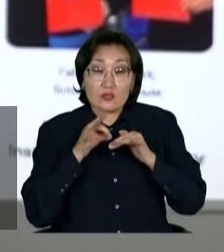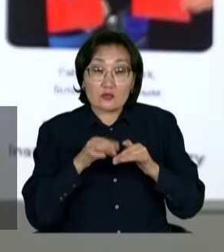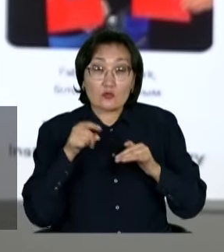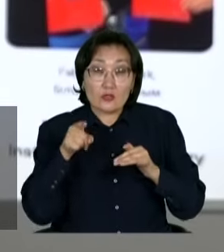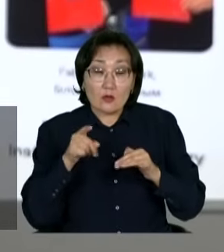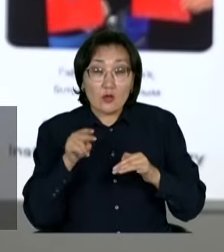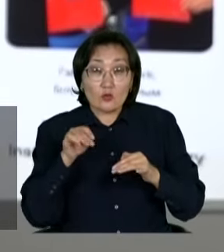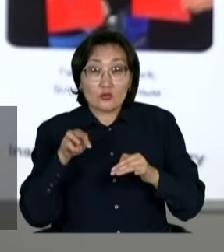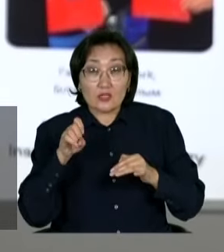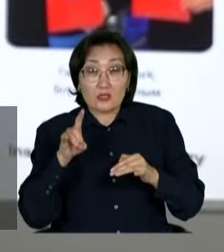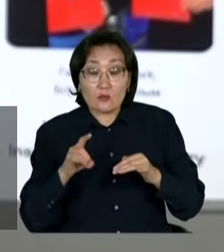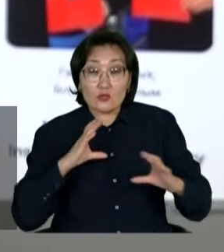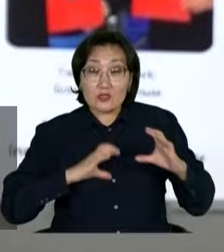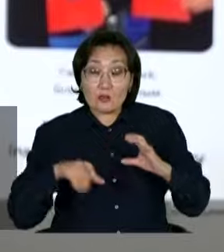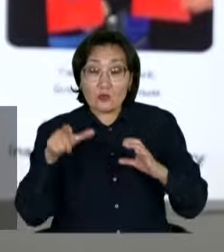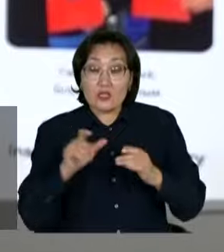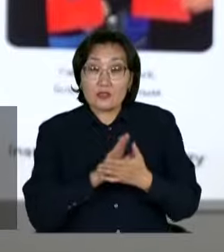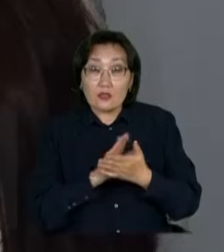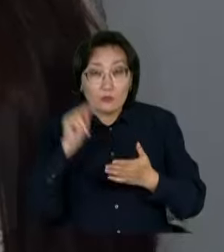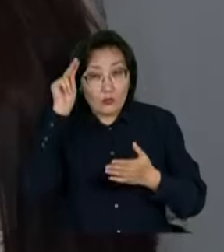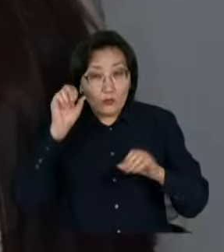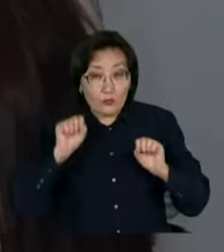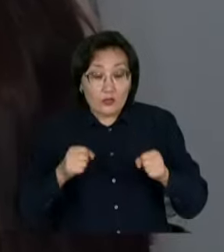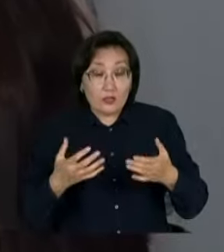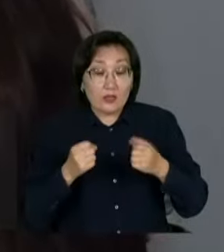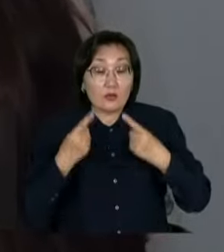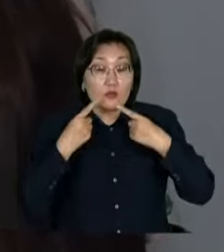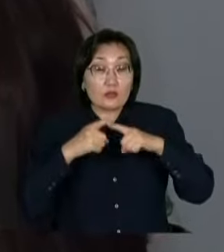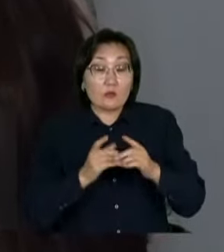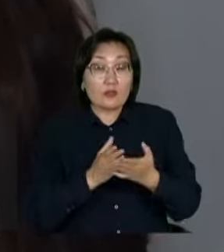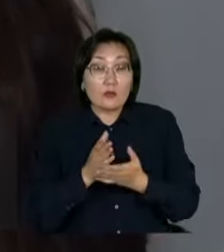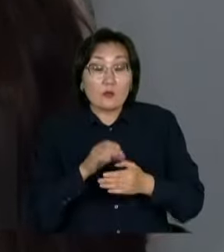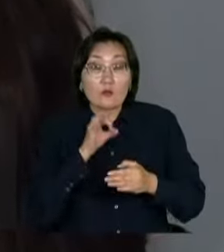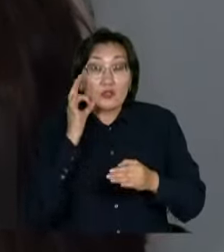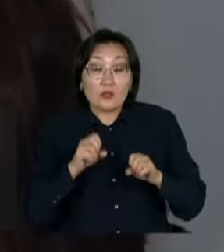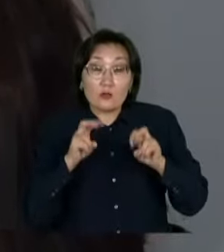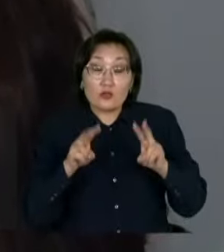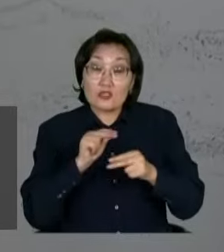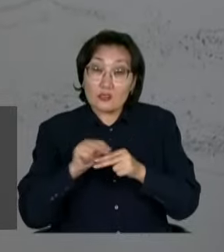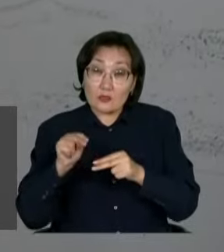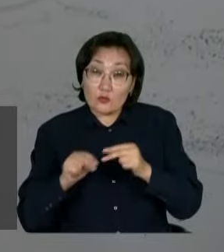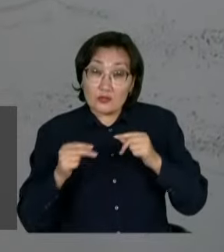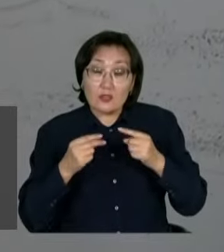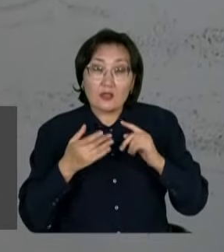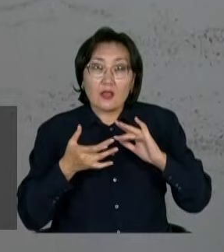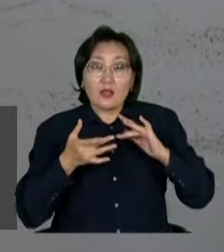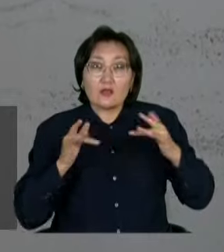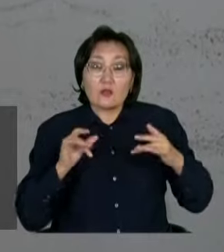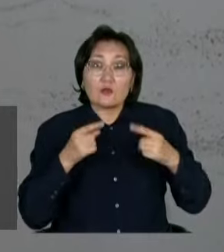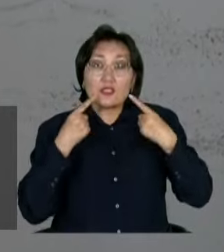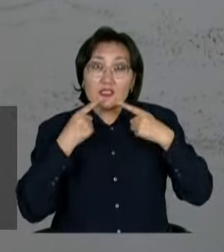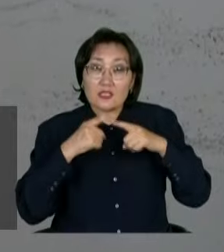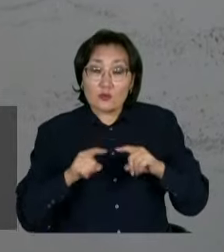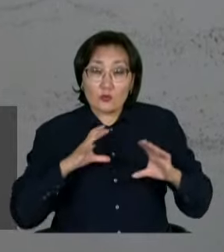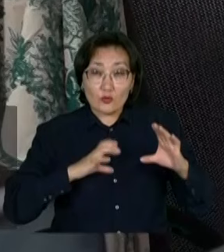жердегі курстарды студенттер тегін оқуға мүмкіндігі бар. IT саласында білікті мамандарды даярлау үшін цифрлық университеттер жобасы